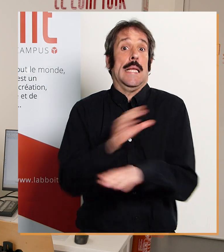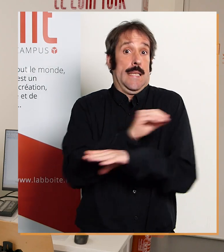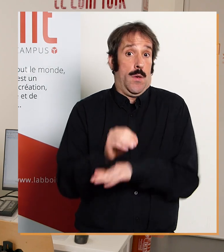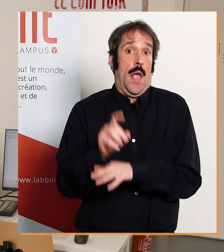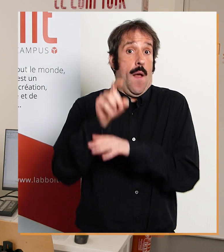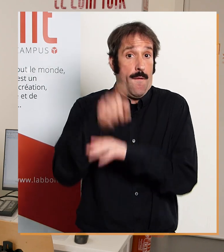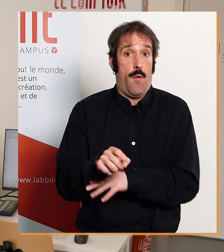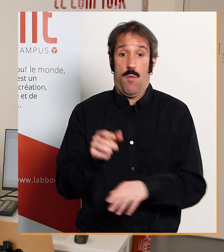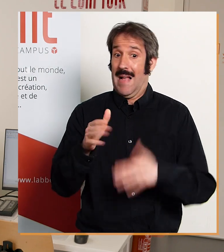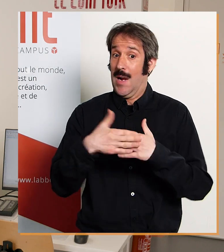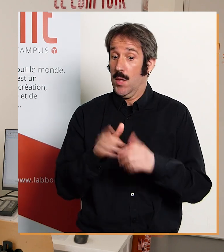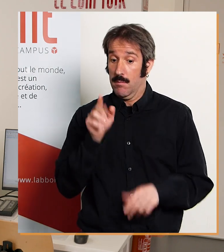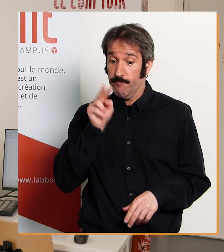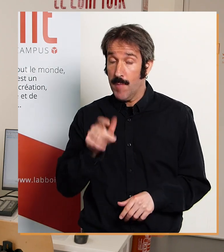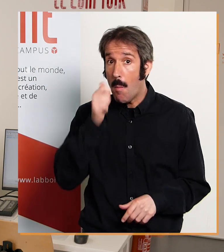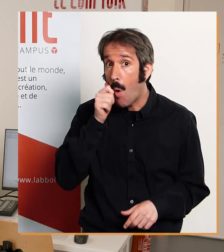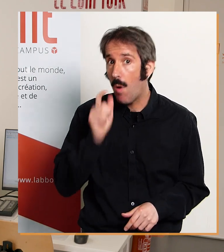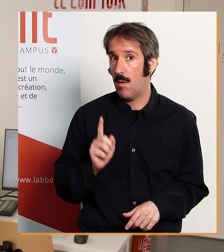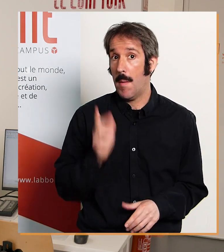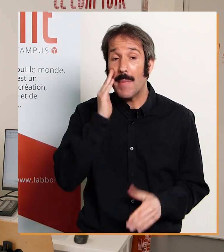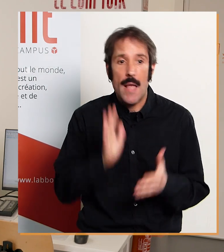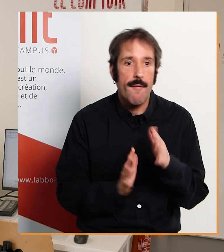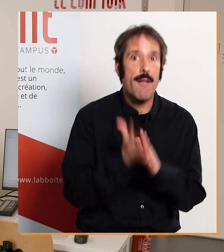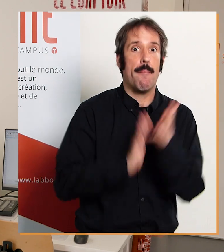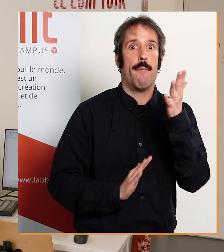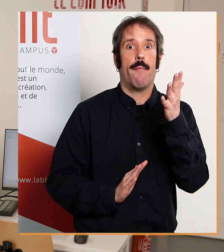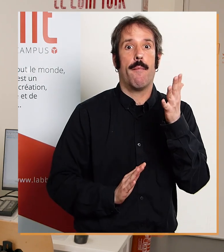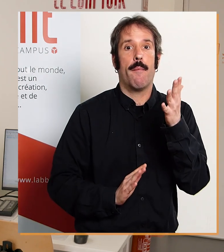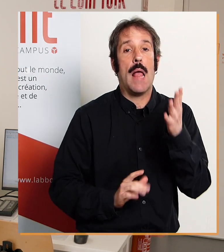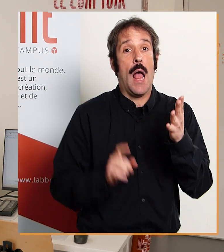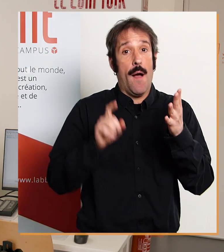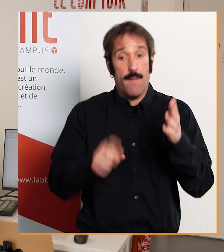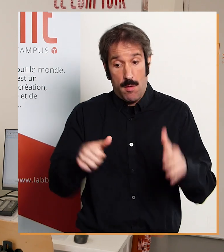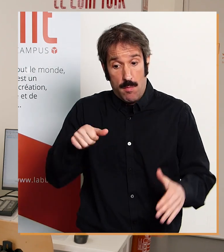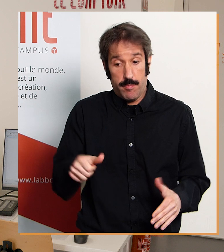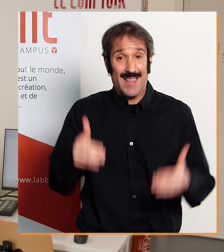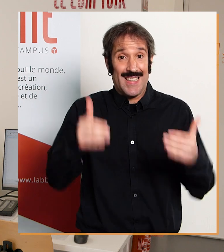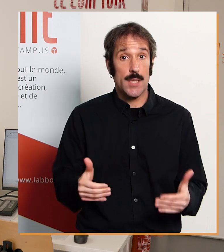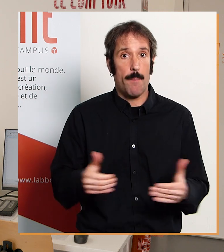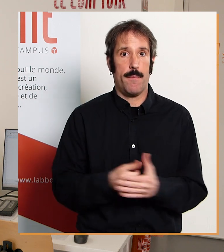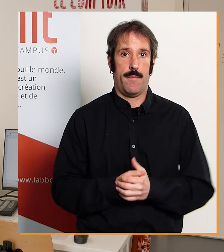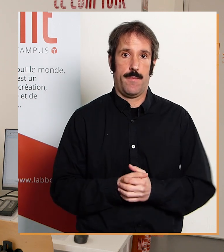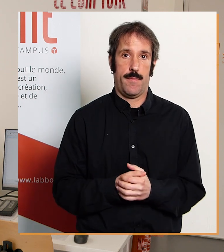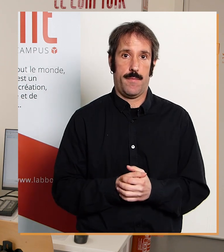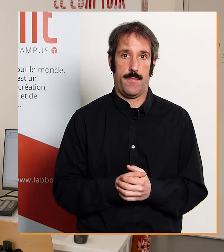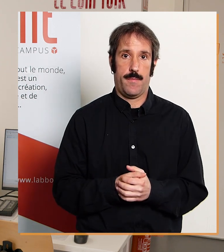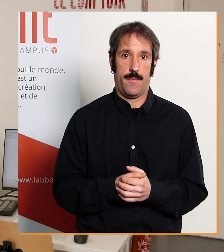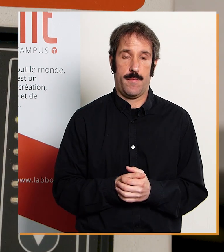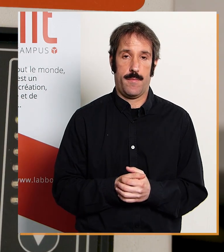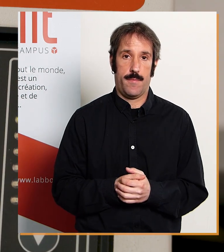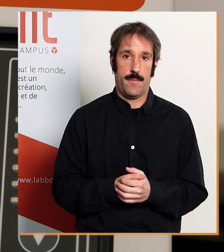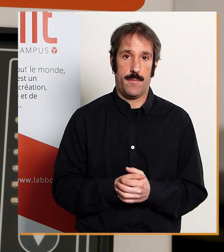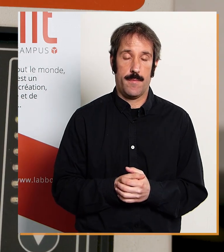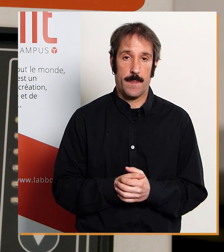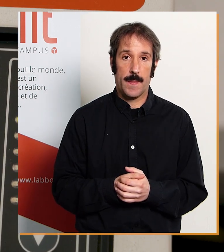Par mesure de sécurité, veillez à rester présent tout le long de l'usinage. Si une flamme apparaissait, vous pouvez appuyer sur le bouton stop ici présent.